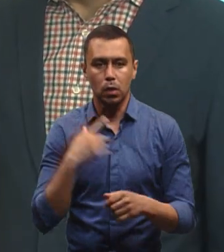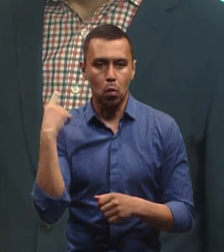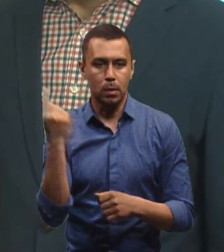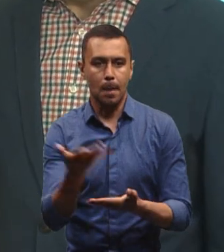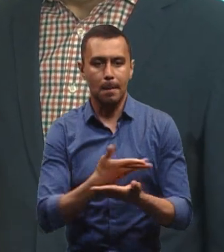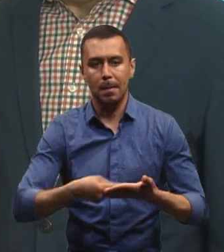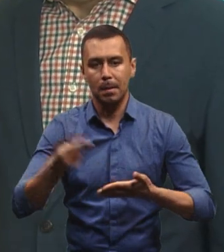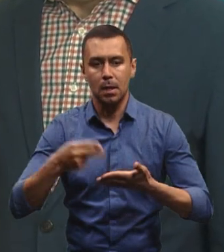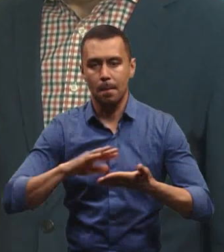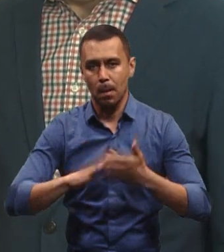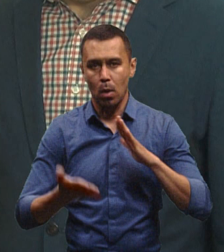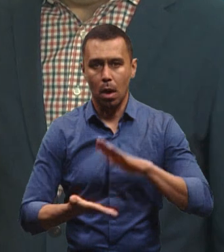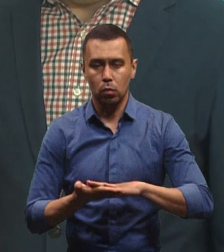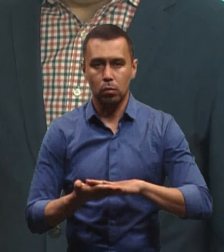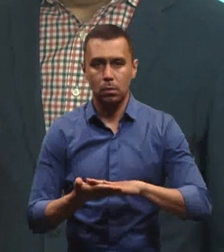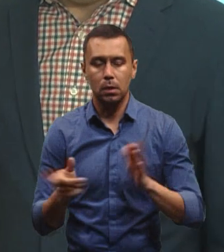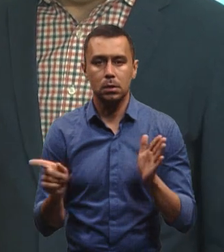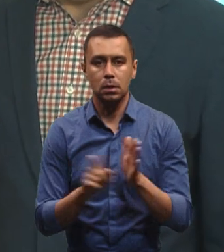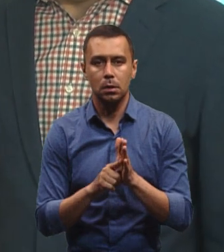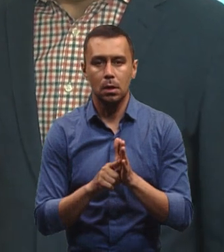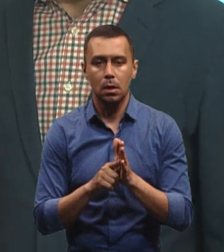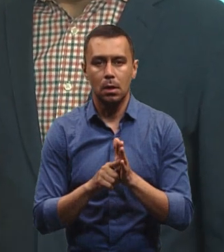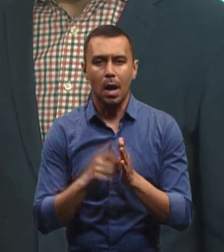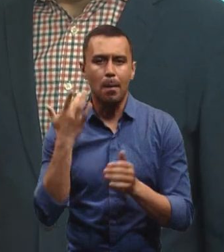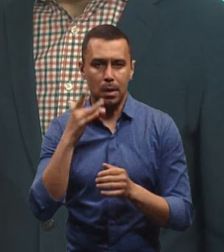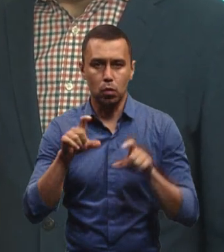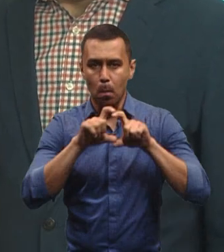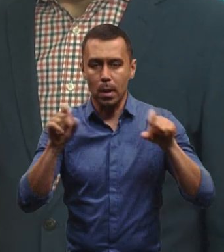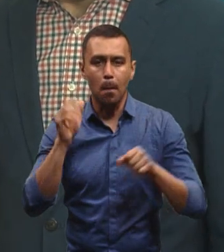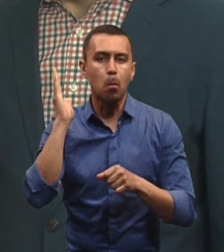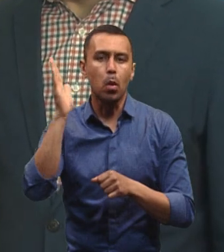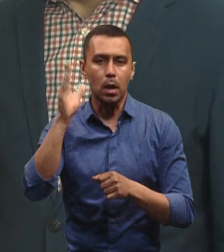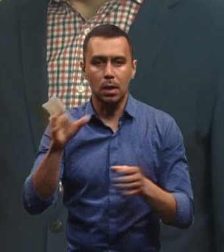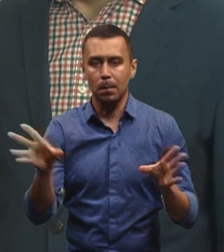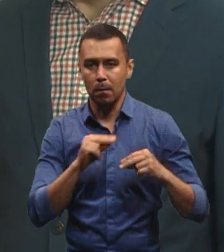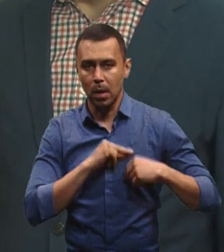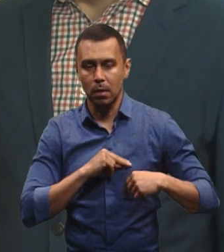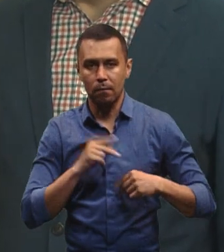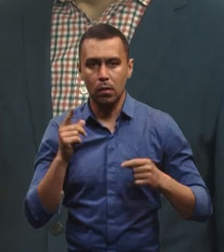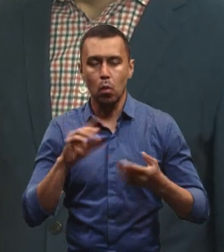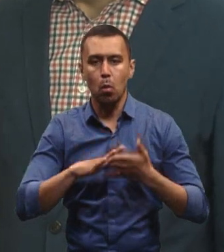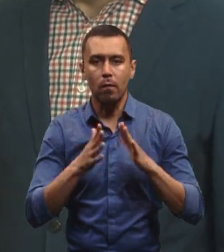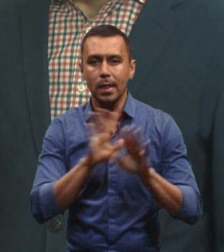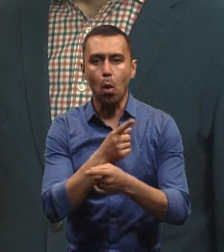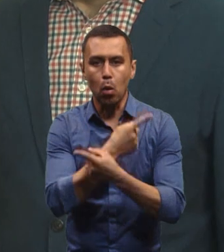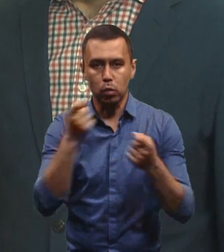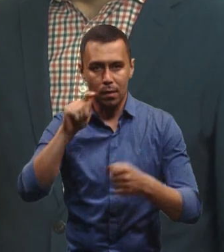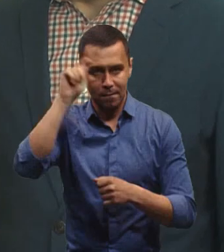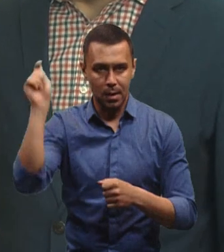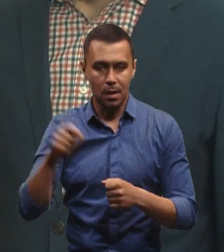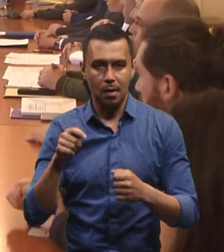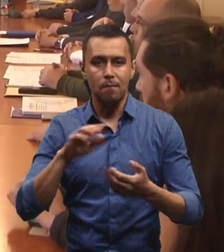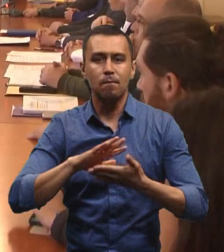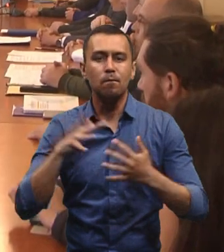Ми підписали меморандум з August Mission на подальшу співпрацю в умовах неоголошеної війни,